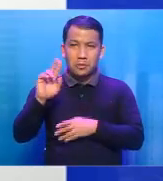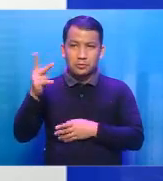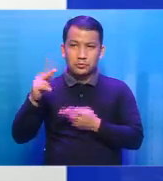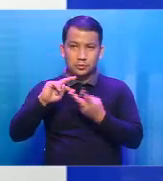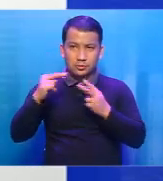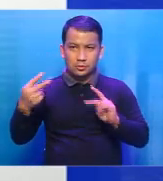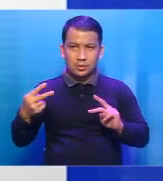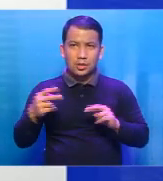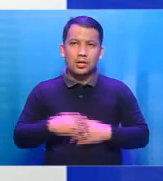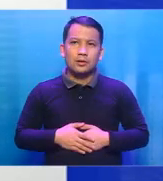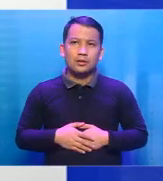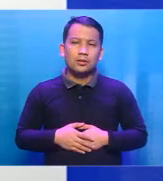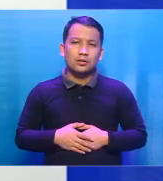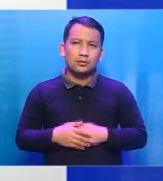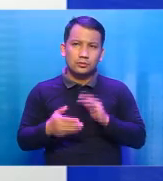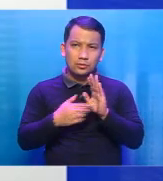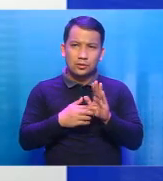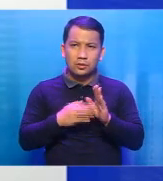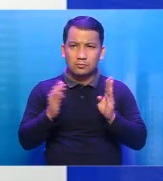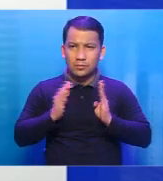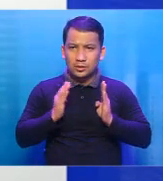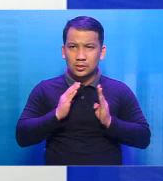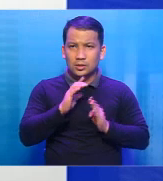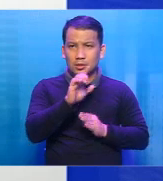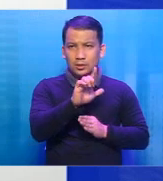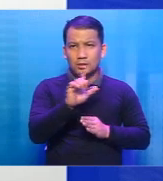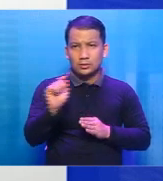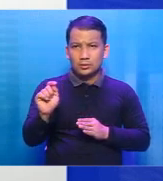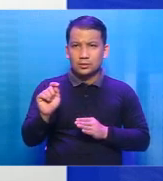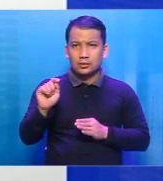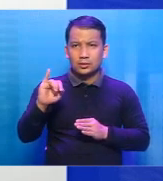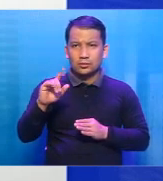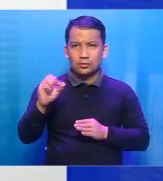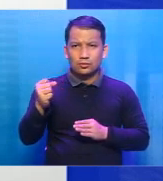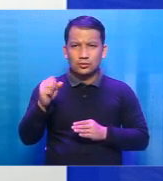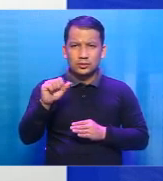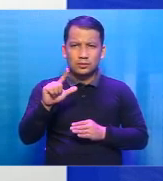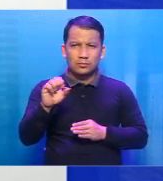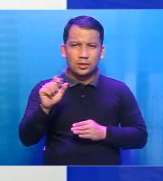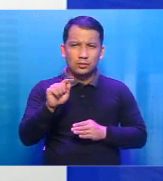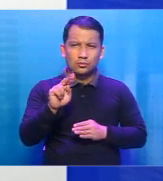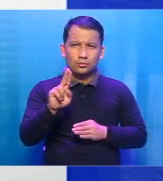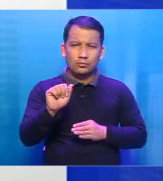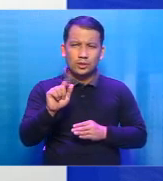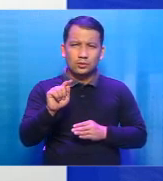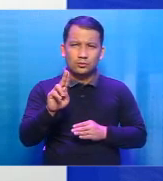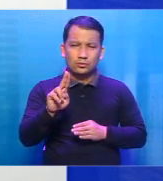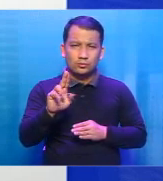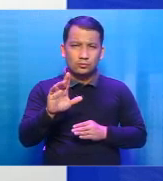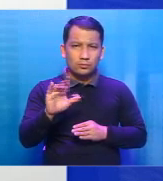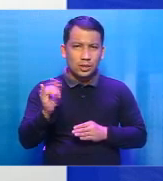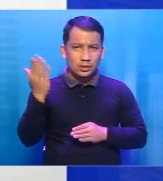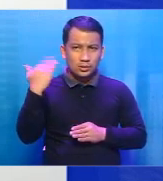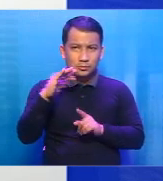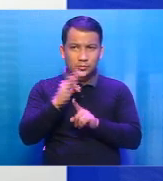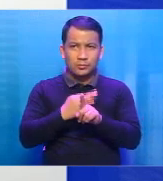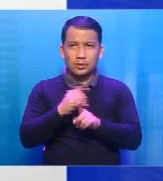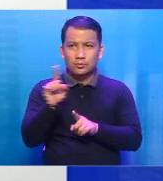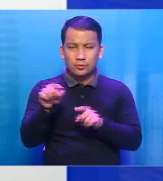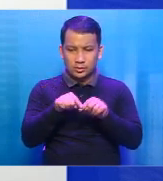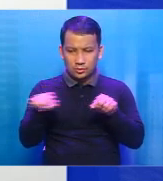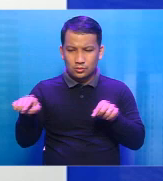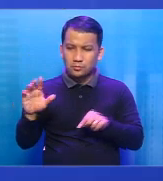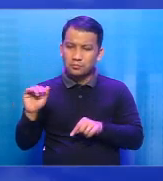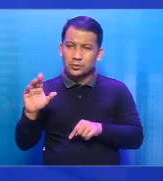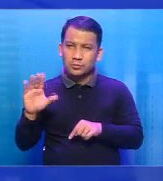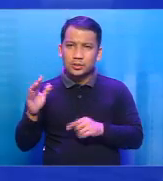temporary restricted access sa pagitan ng Baguio, La Trinidad, Itogon, Sablan, Tuba at Tublay mula Pebrero 1 hanggang